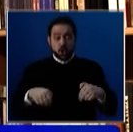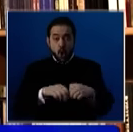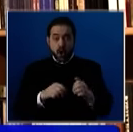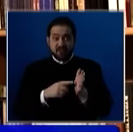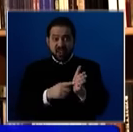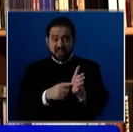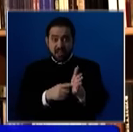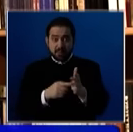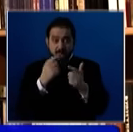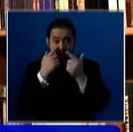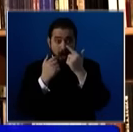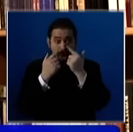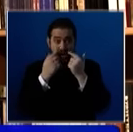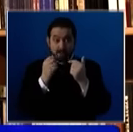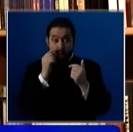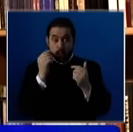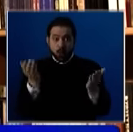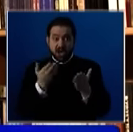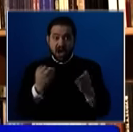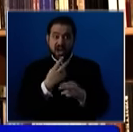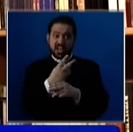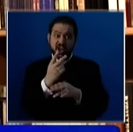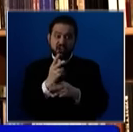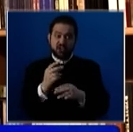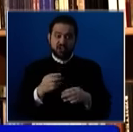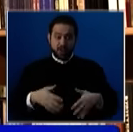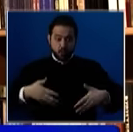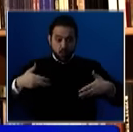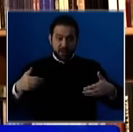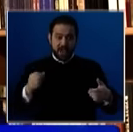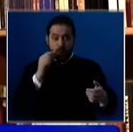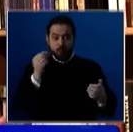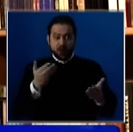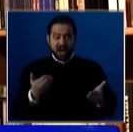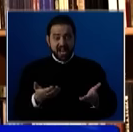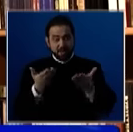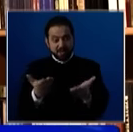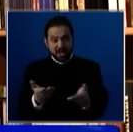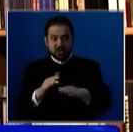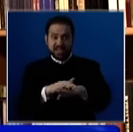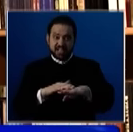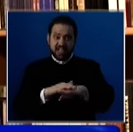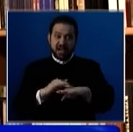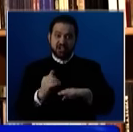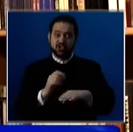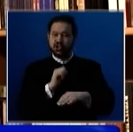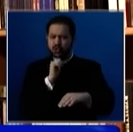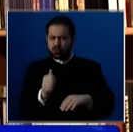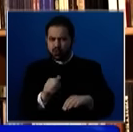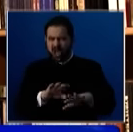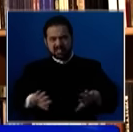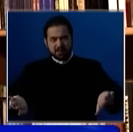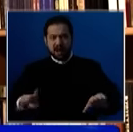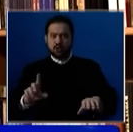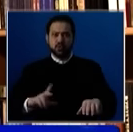și cu toate acestea, lacrimile celui ce greșește, bucuria celui care primește, toate la oaltă și nici una separat, nu